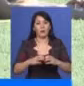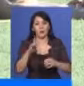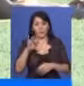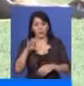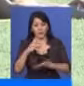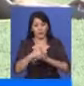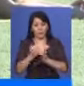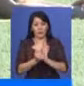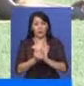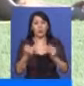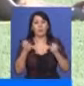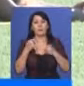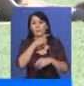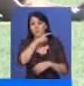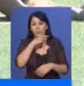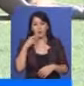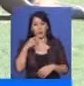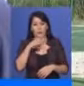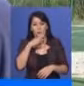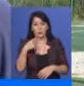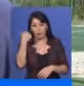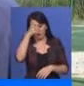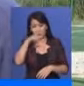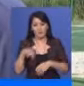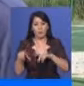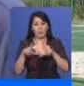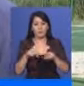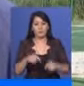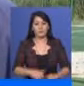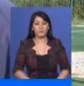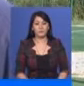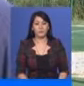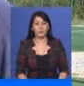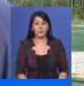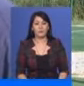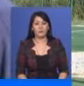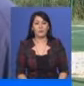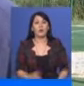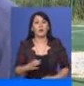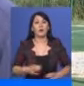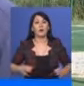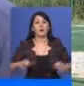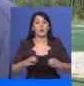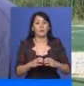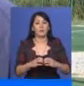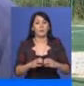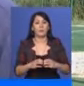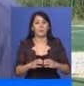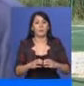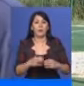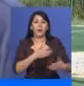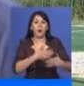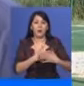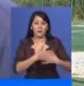болып тағайындалды. Спортшы Ресейден бірнеше жыл бұрын келген. Состояние команды отличное, все уже втянулись. Команда бабында жаттығуда қыздар